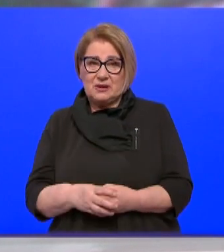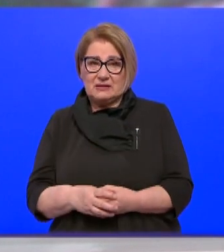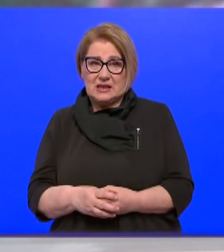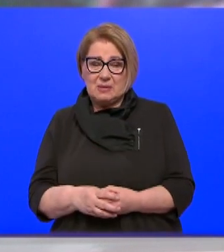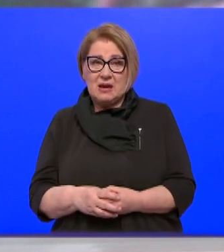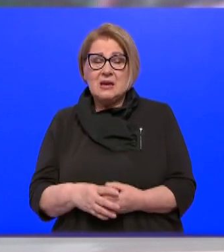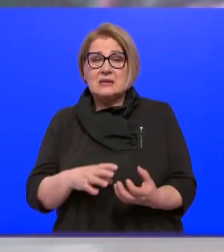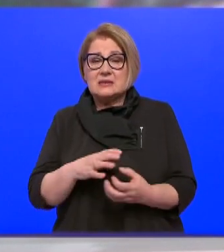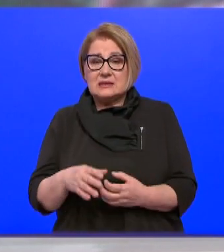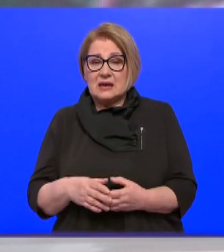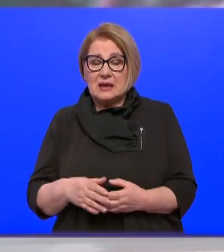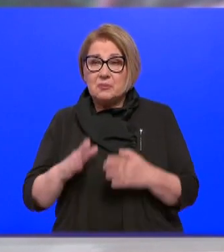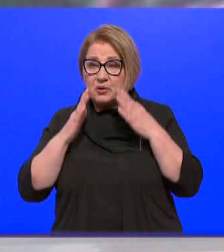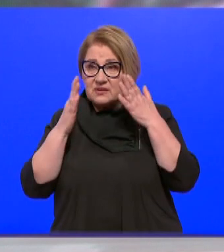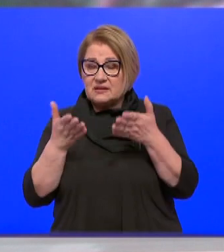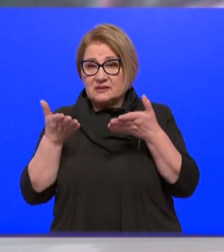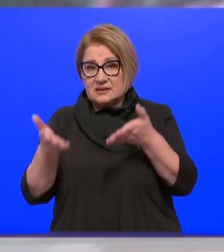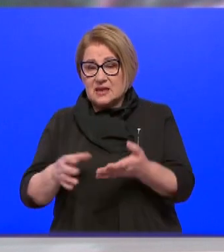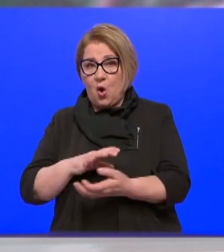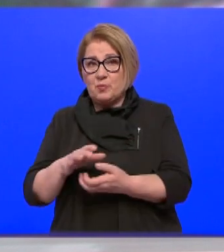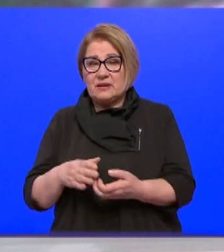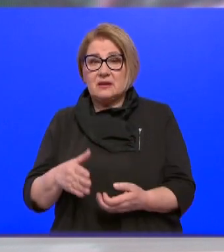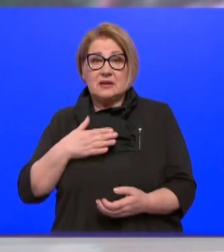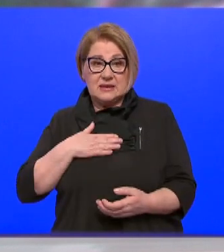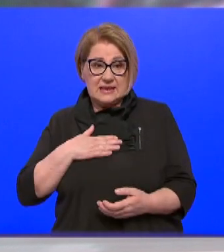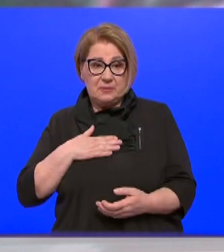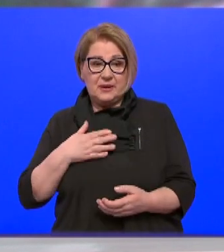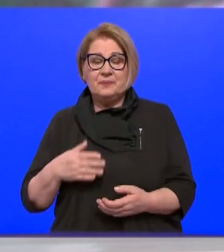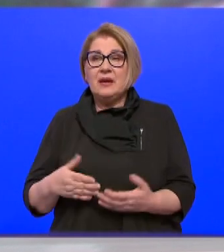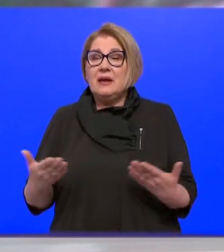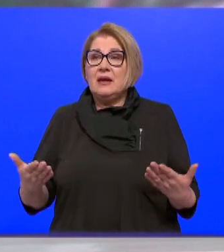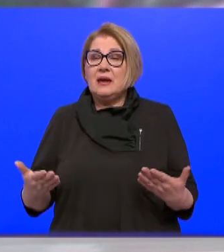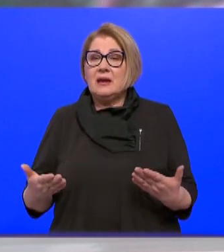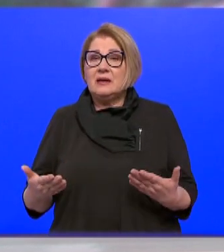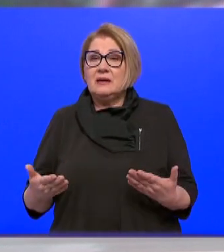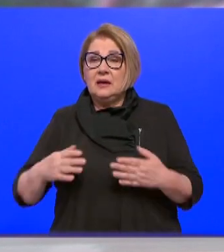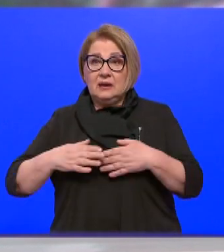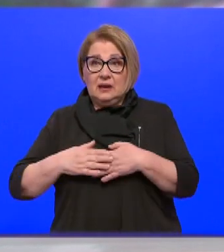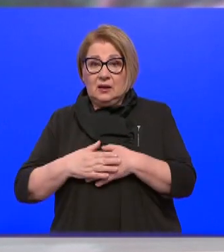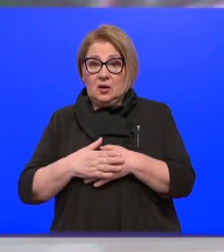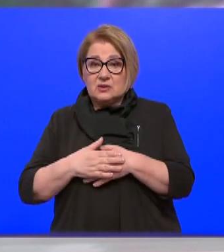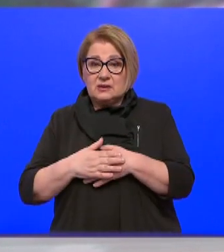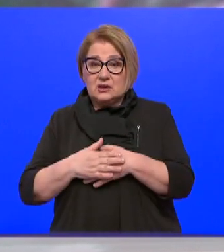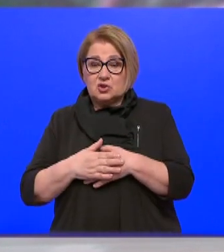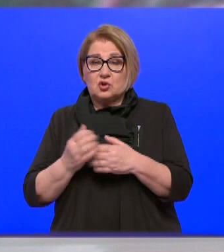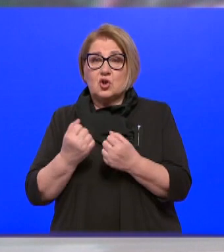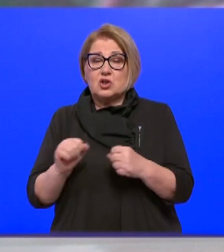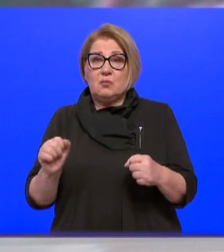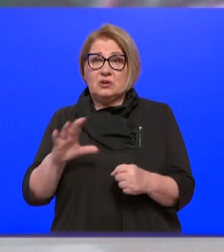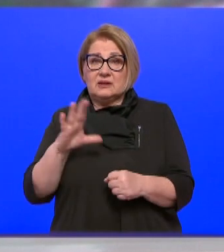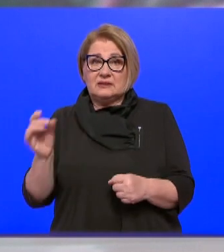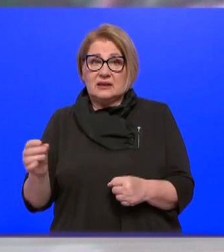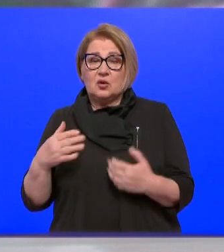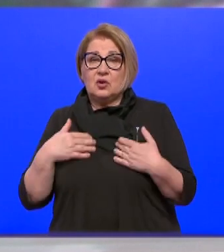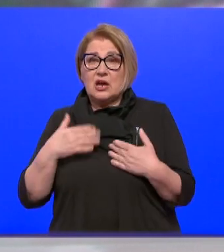za obiteljskim stolom, posvetiti se njima, posvetiti se sebi i napokon osjetiti što je to slobodan dan koji je uvijek u